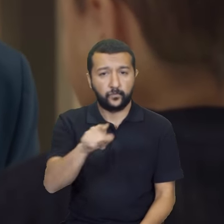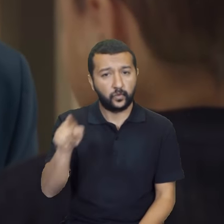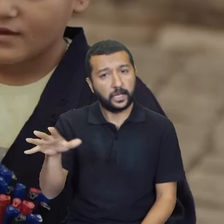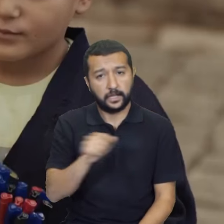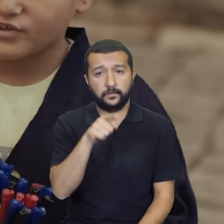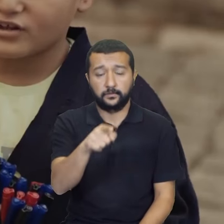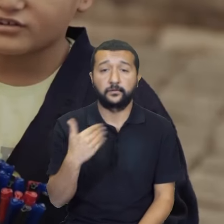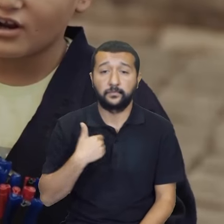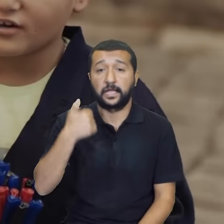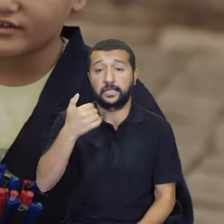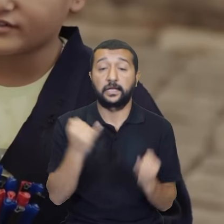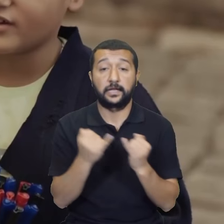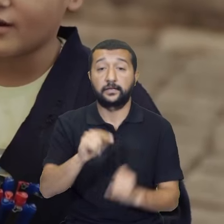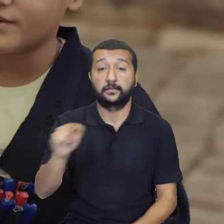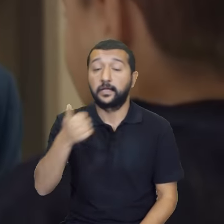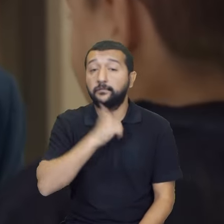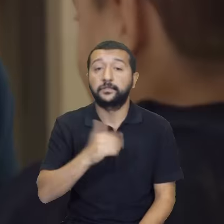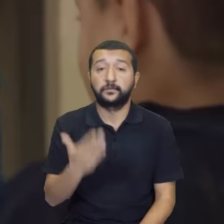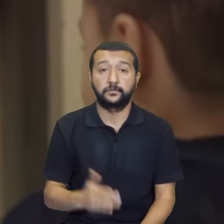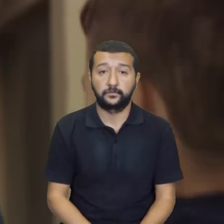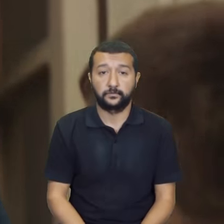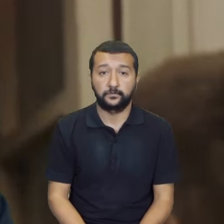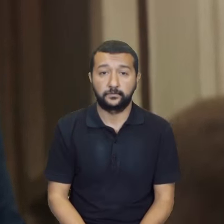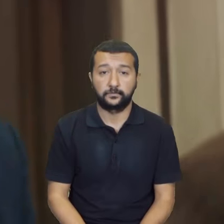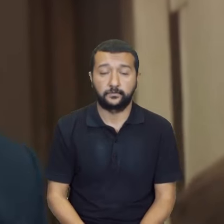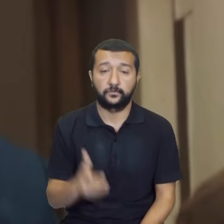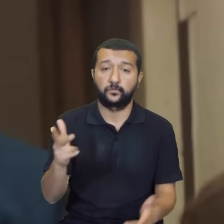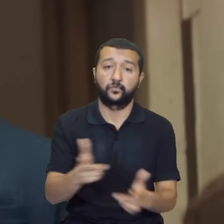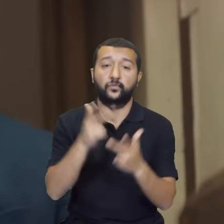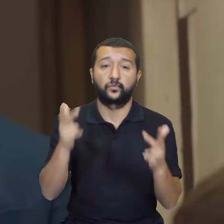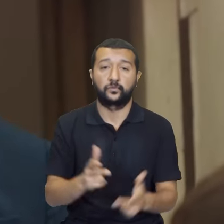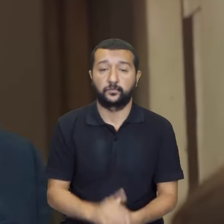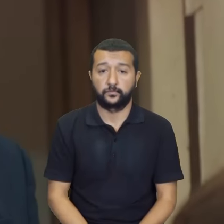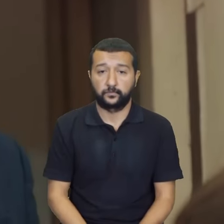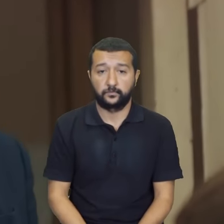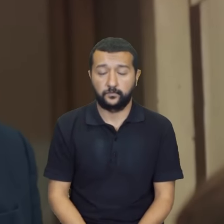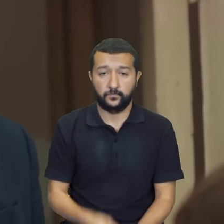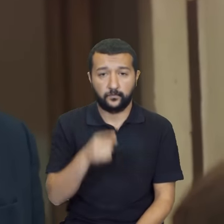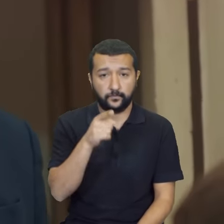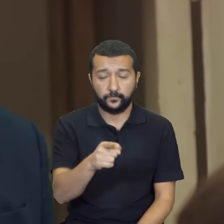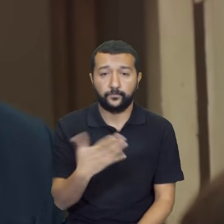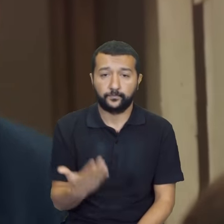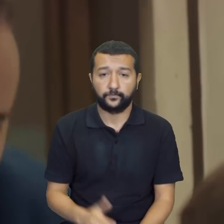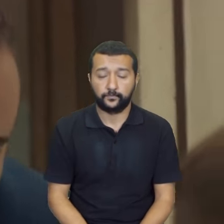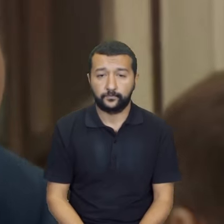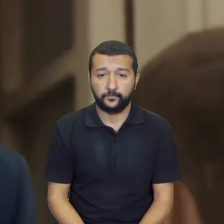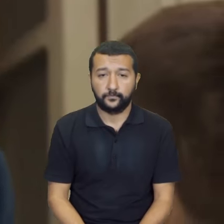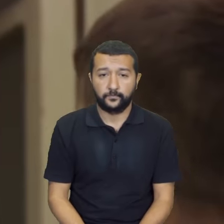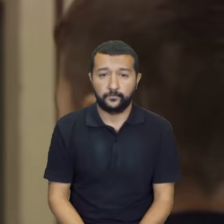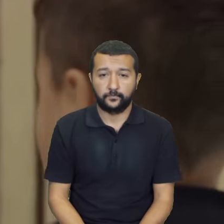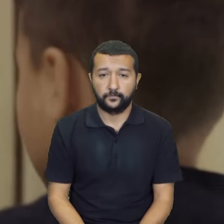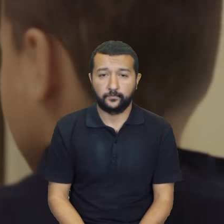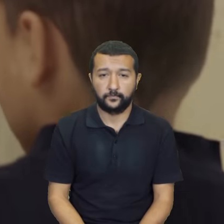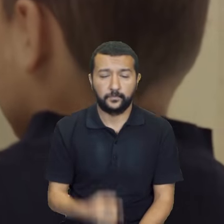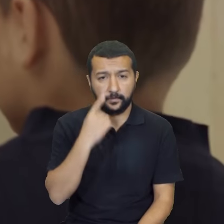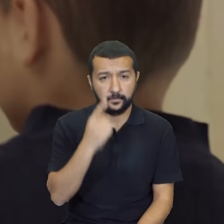Onları da al. Biz altı kardeşiz abi. Oha. Oğlum. Doğrulup yeniden çocuk